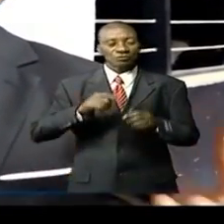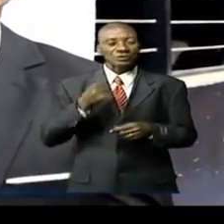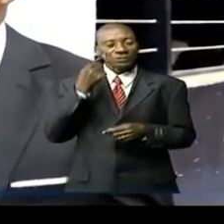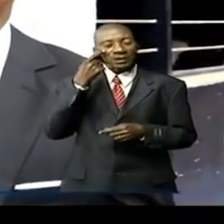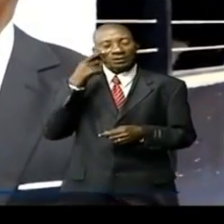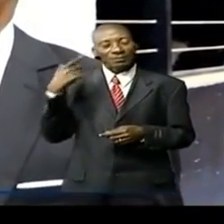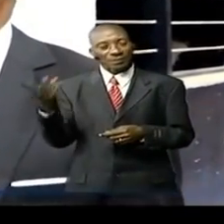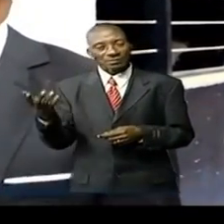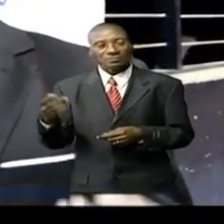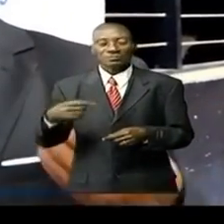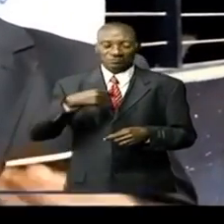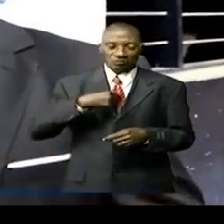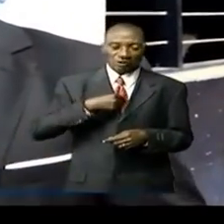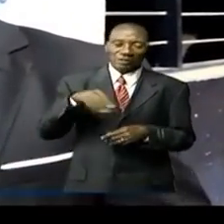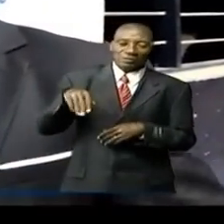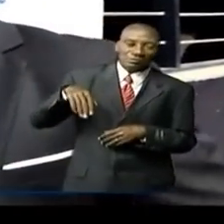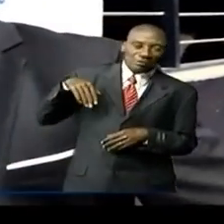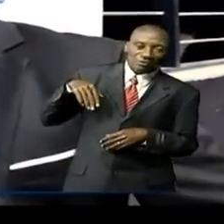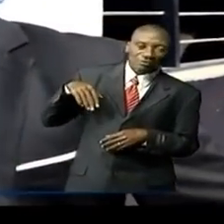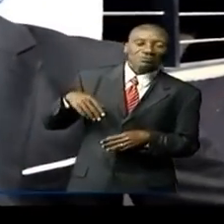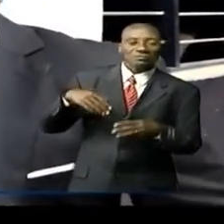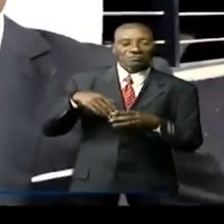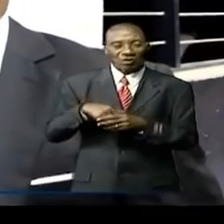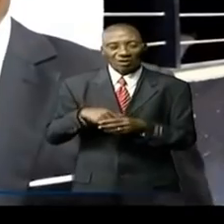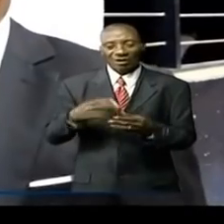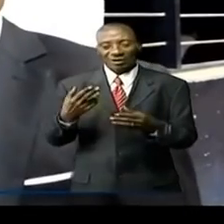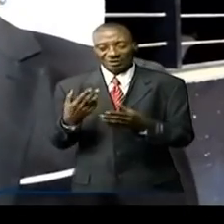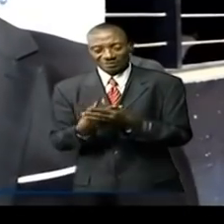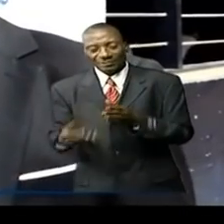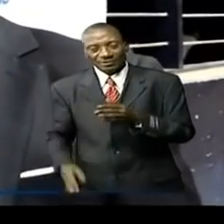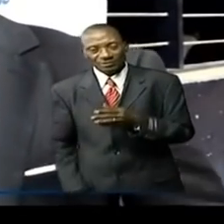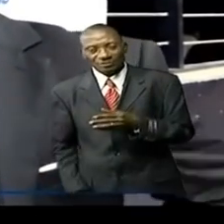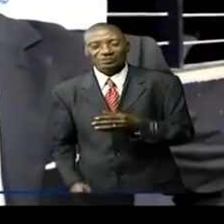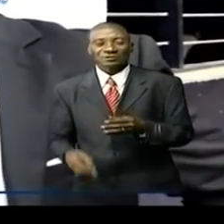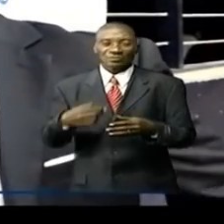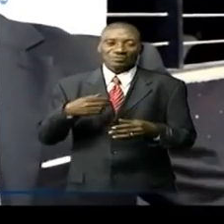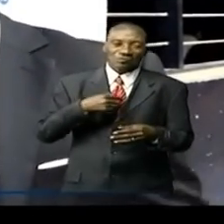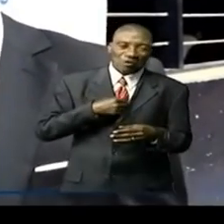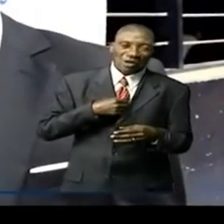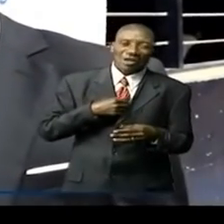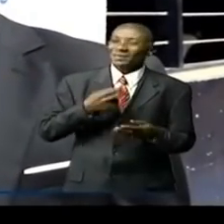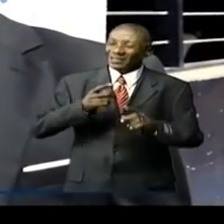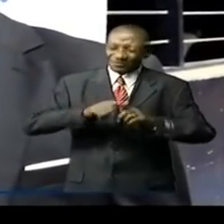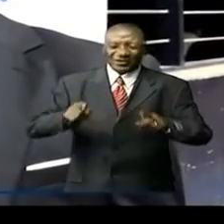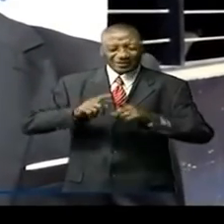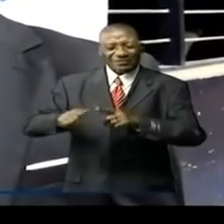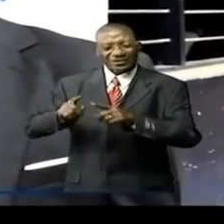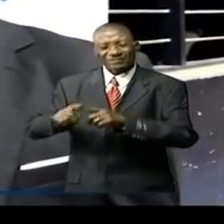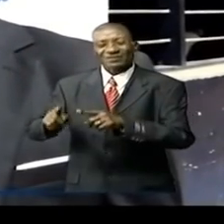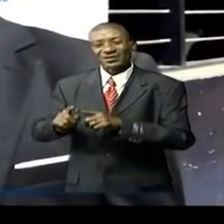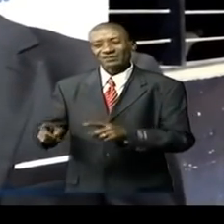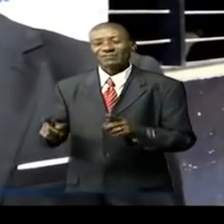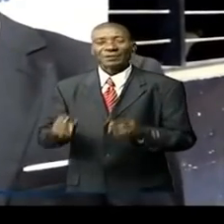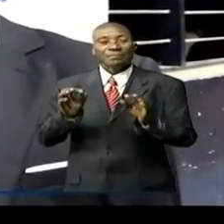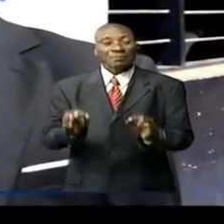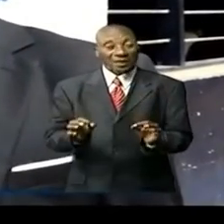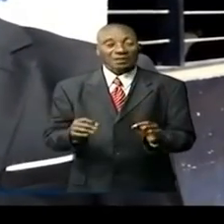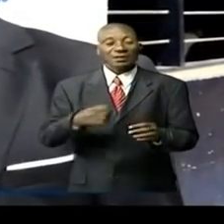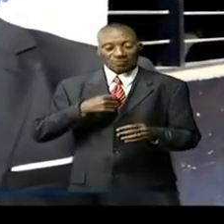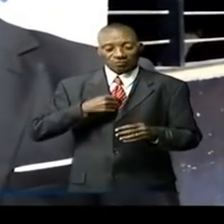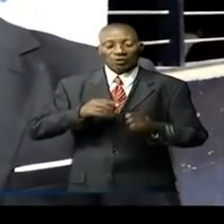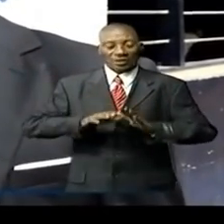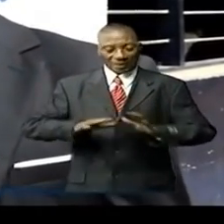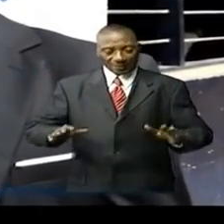puisse être infirme. On doit accepter l'état dans lequel on se trouve et on est capable de faire quelque chose malgré